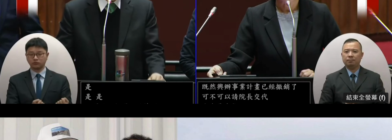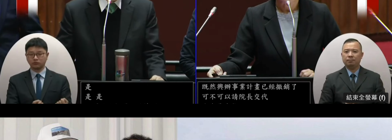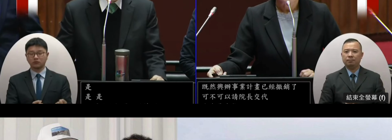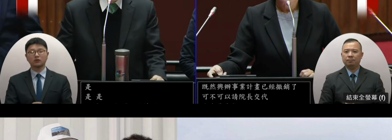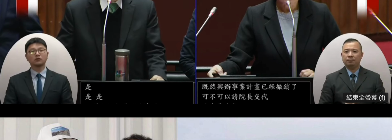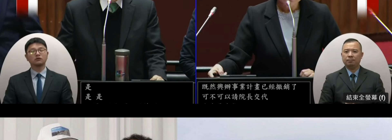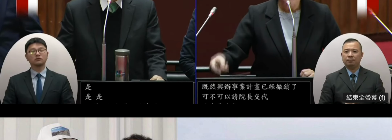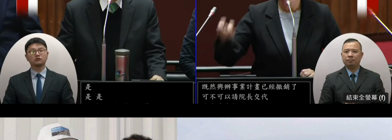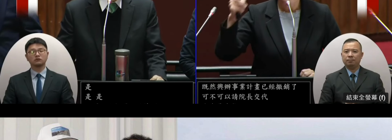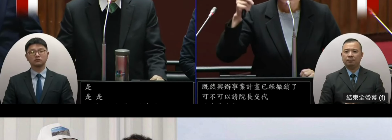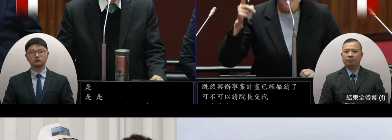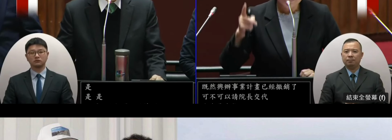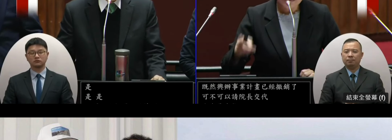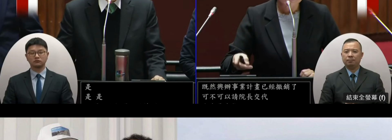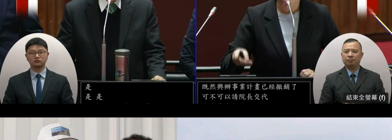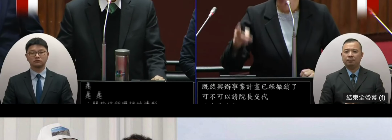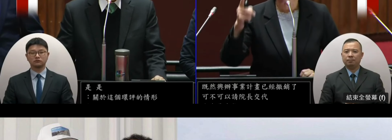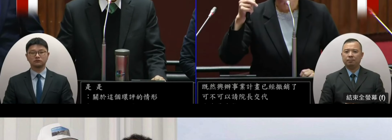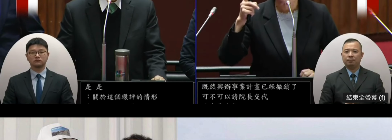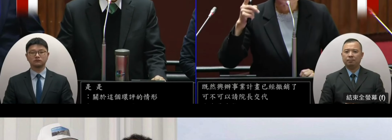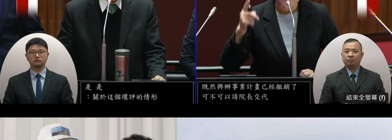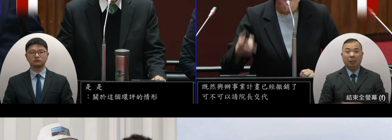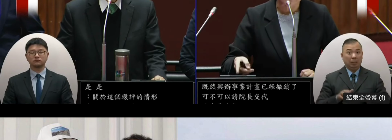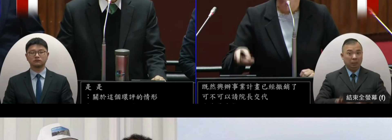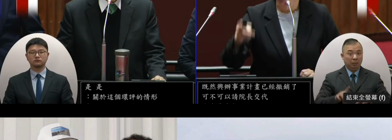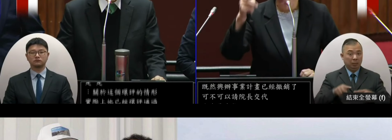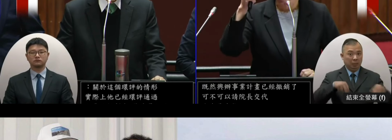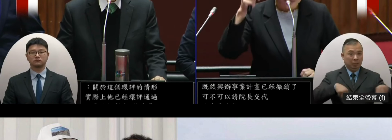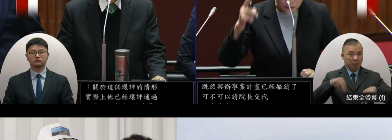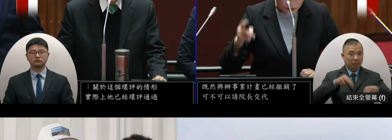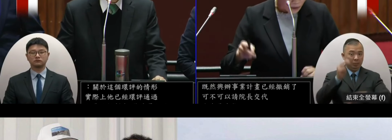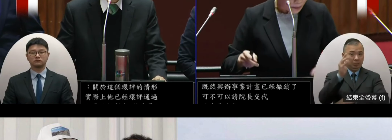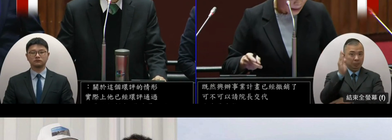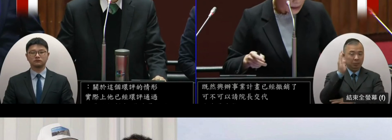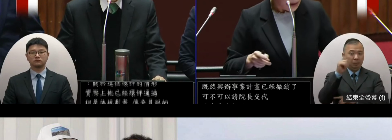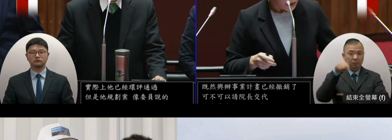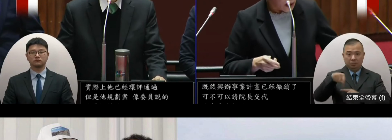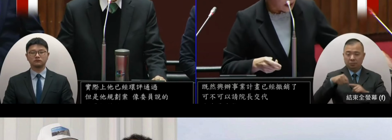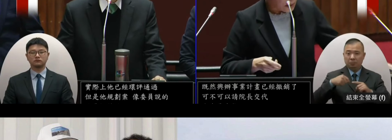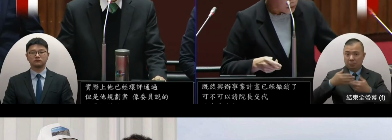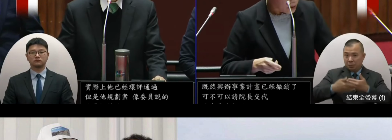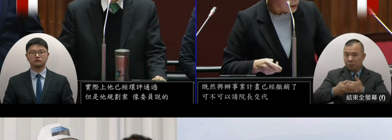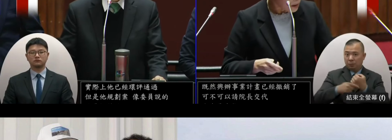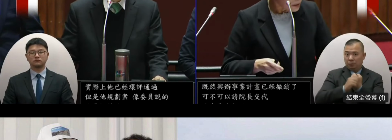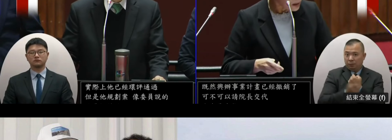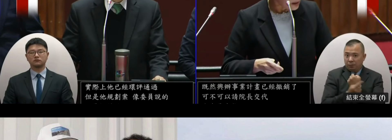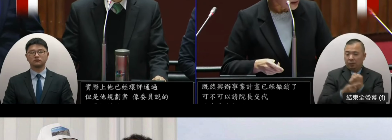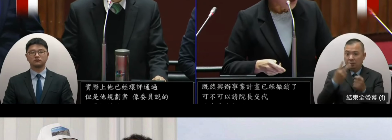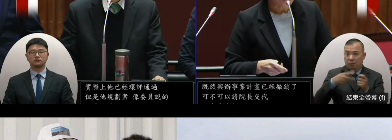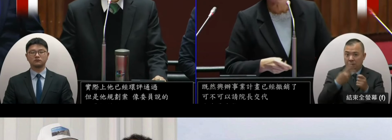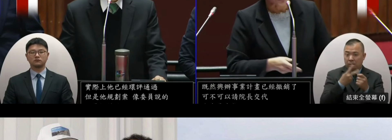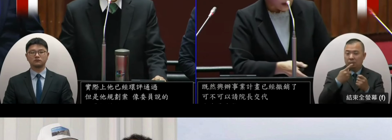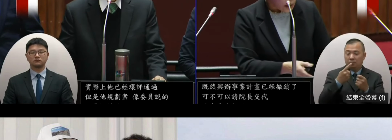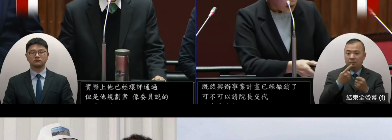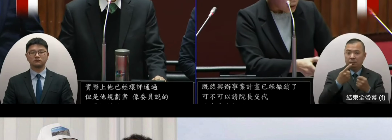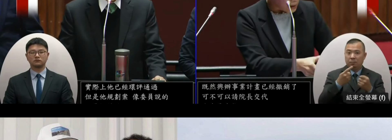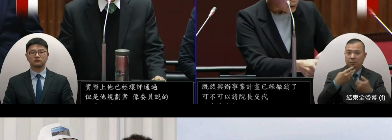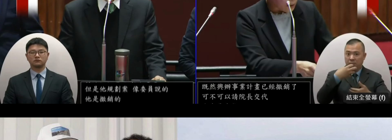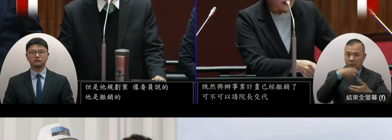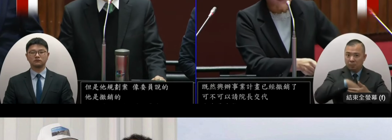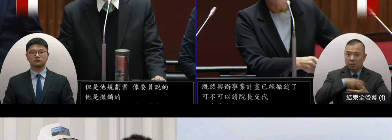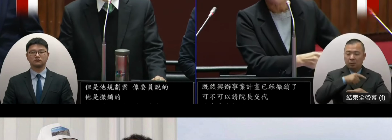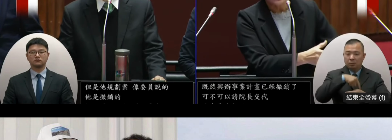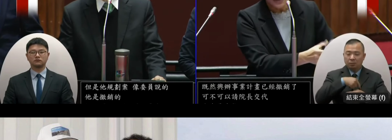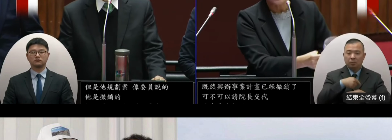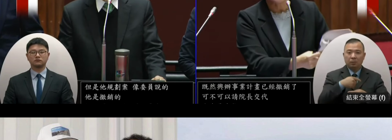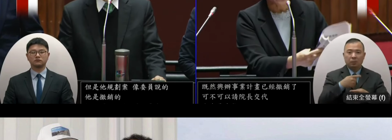经 所以现在就是行政程序法两年内，如果我们针对公益还有这个